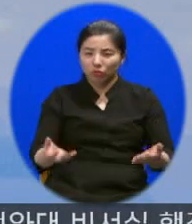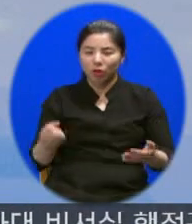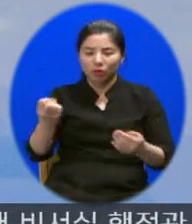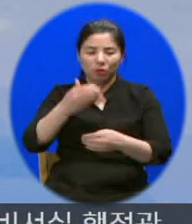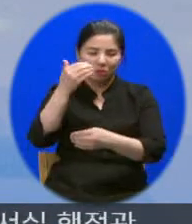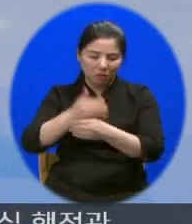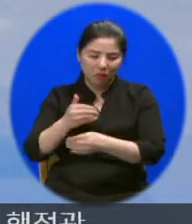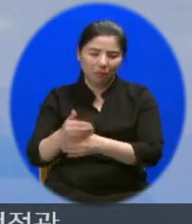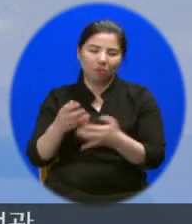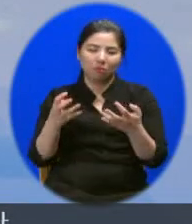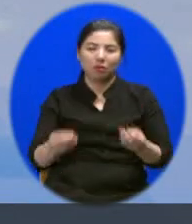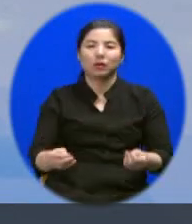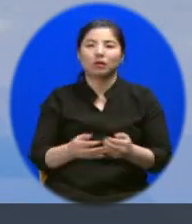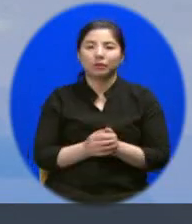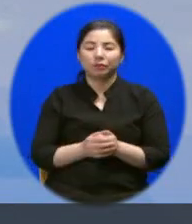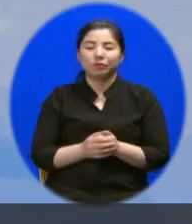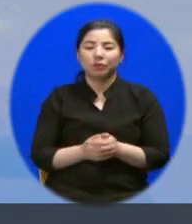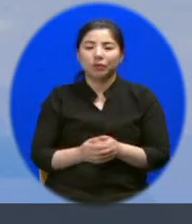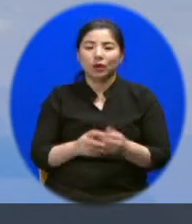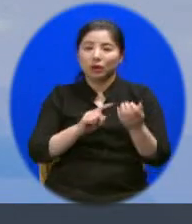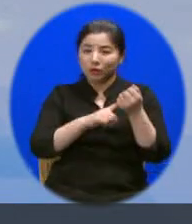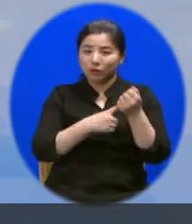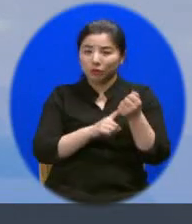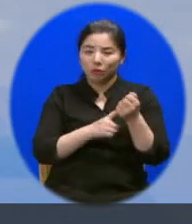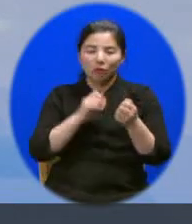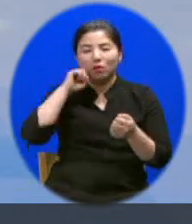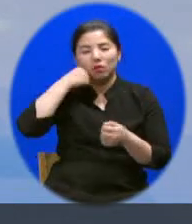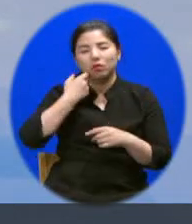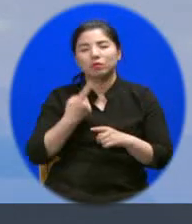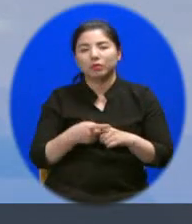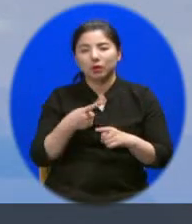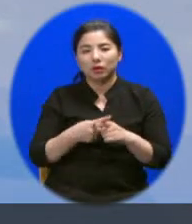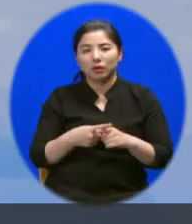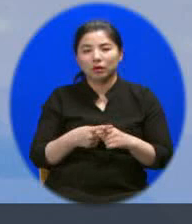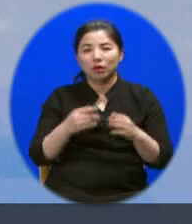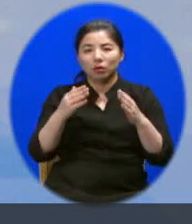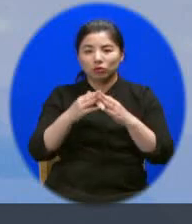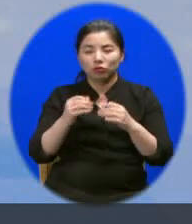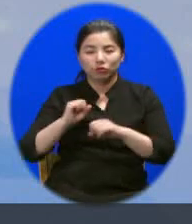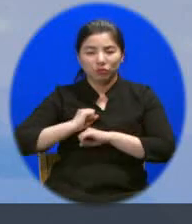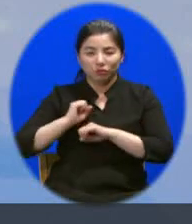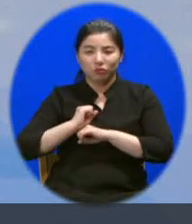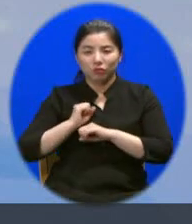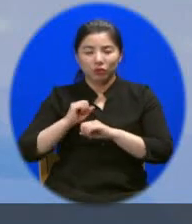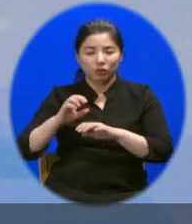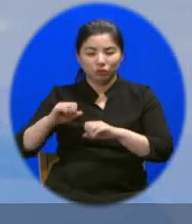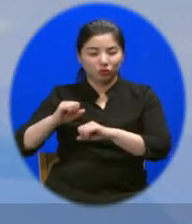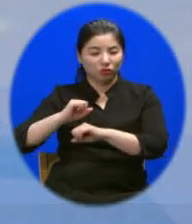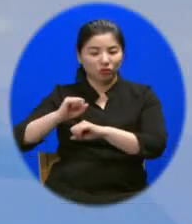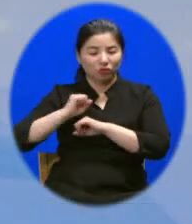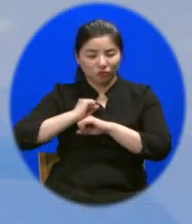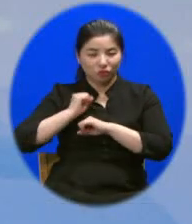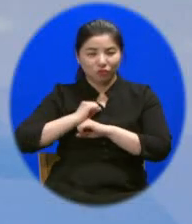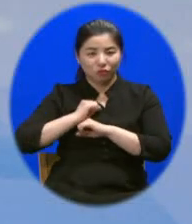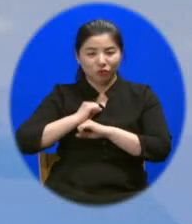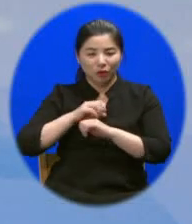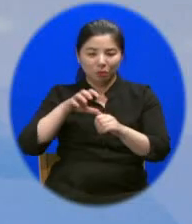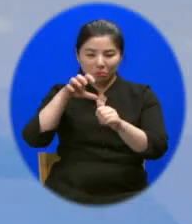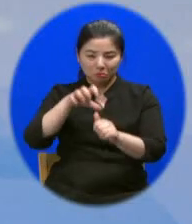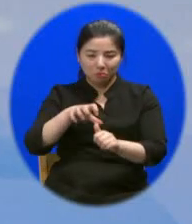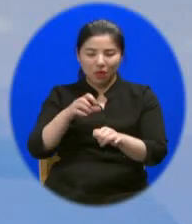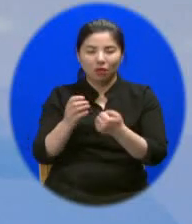이르는 경우도 있구요 어 증평군 의 경우도 어렵기는 마찬가지입니다 궁 그대의 외출해 밖에 통제 되면서